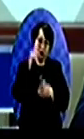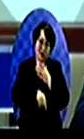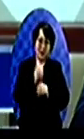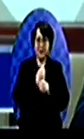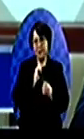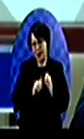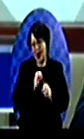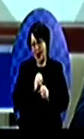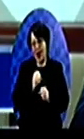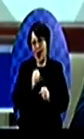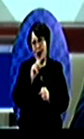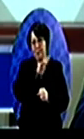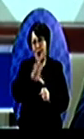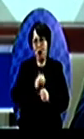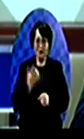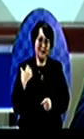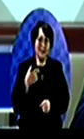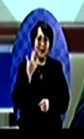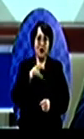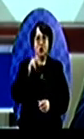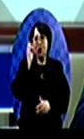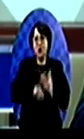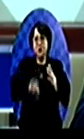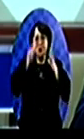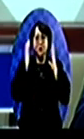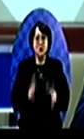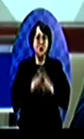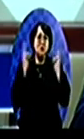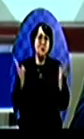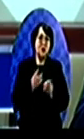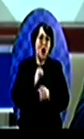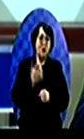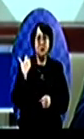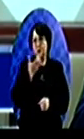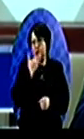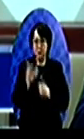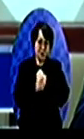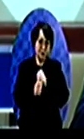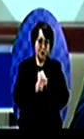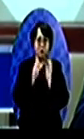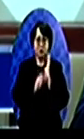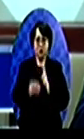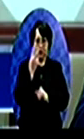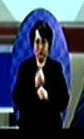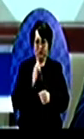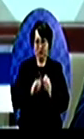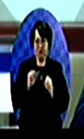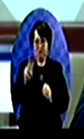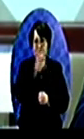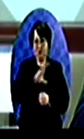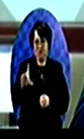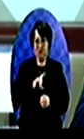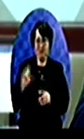хариуцлагын даатгалд хамруулах асуудлыг шийдвэрлэх, зөв нийгмийн хариуцлагагүй мэрэгжлийн бос үйл ажиллагаа явуулж байгаа аж ахуйн нэгжүүдийн лицензийг